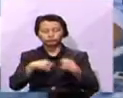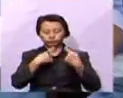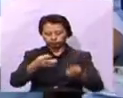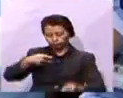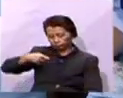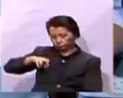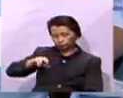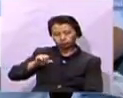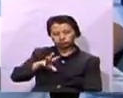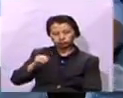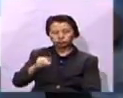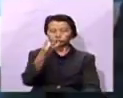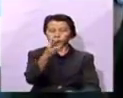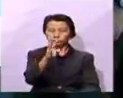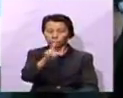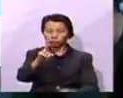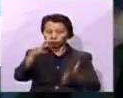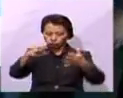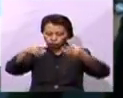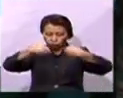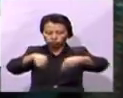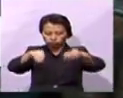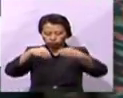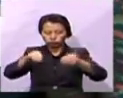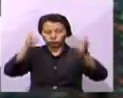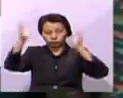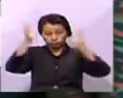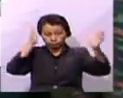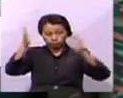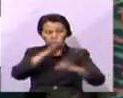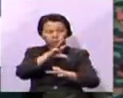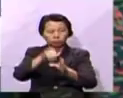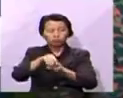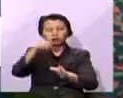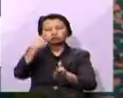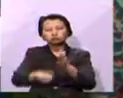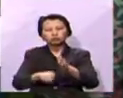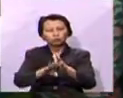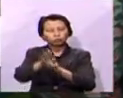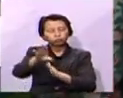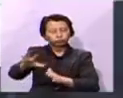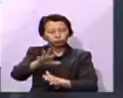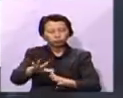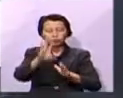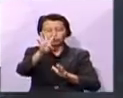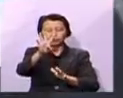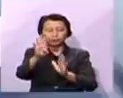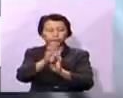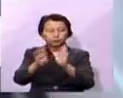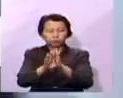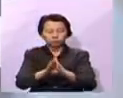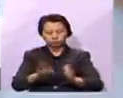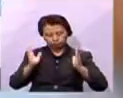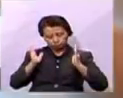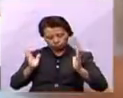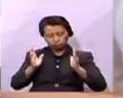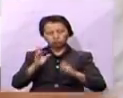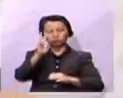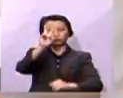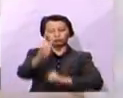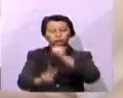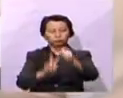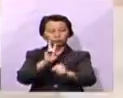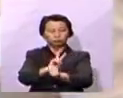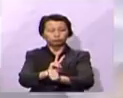dilancar, 16,000 rumah telah dijual di seluruh negara melibatkan nilai pembangunan kasar RM4 bilion dalam tempoh 2 tahun.